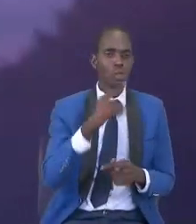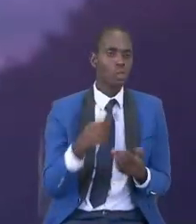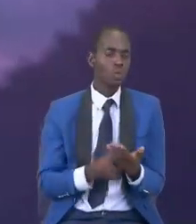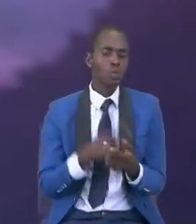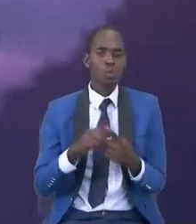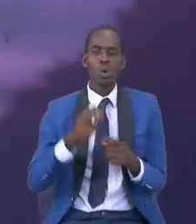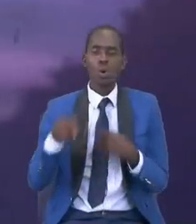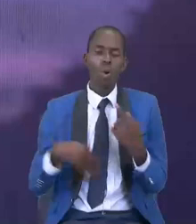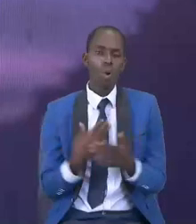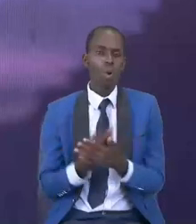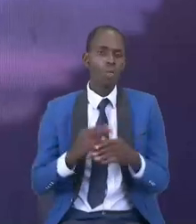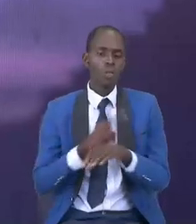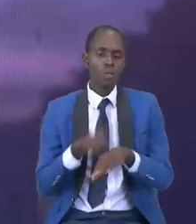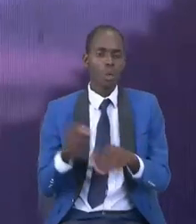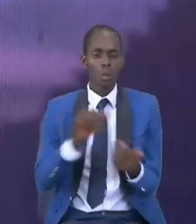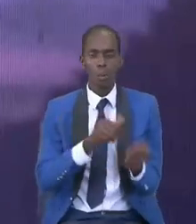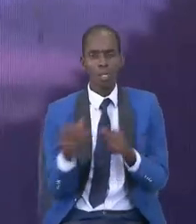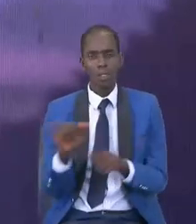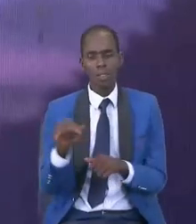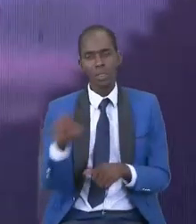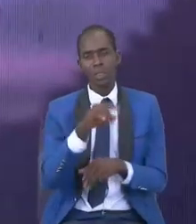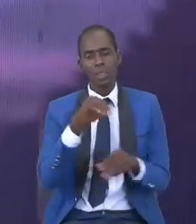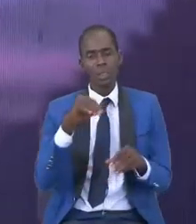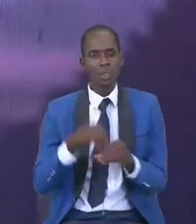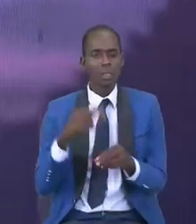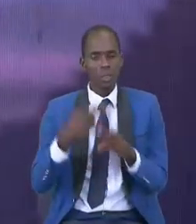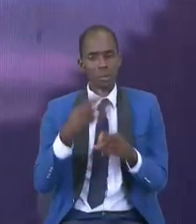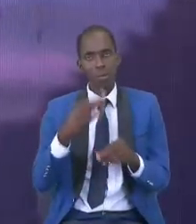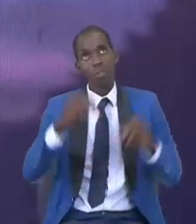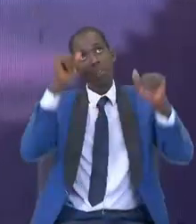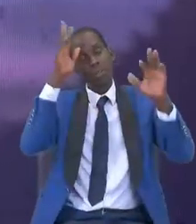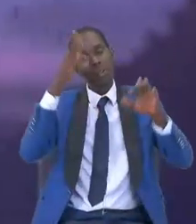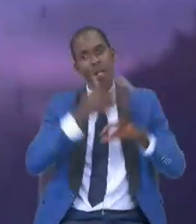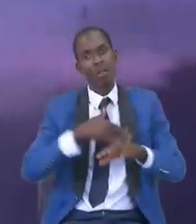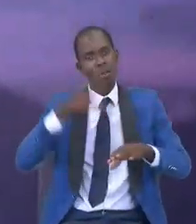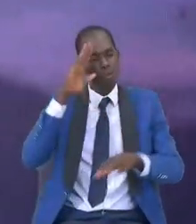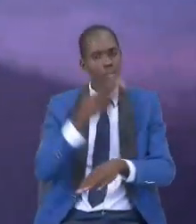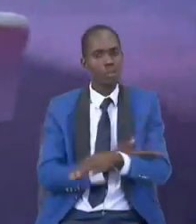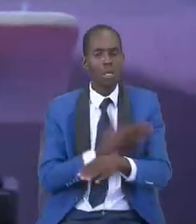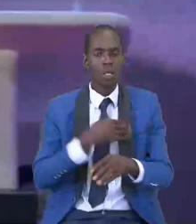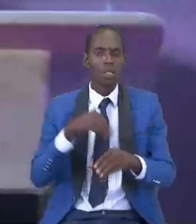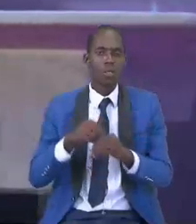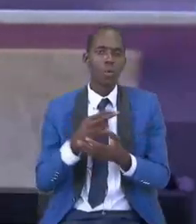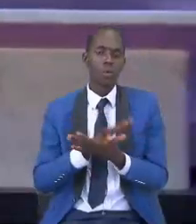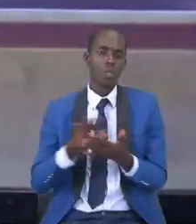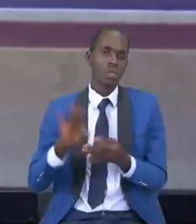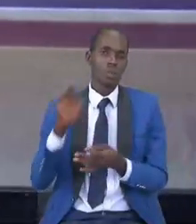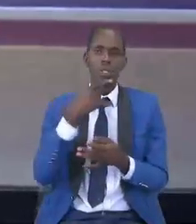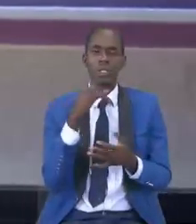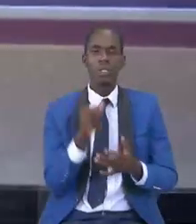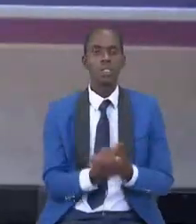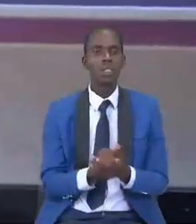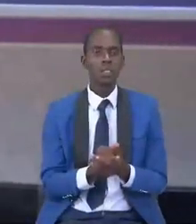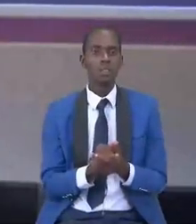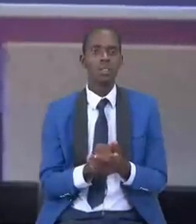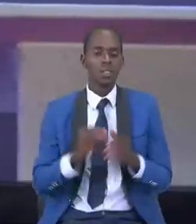toutes les nations, les baptisant au nom du Père, du Fils et du Saint-Esprit.